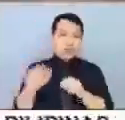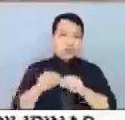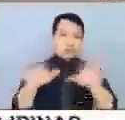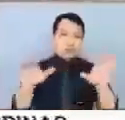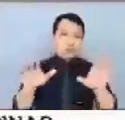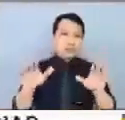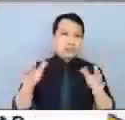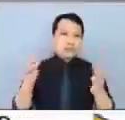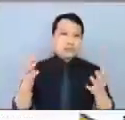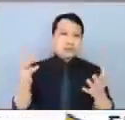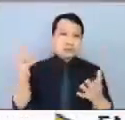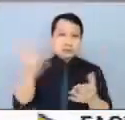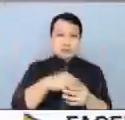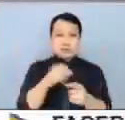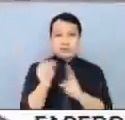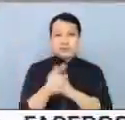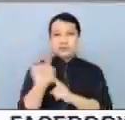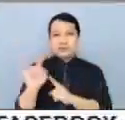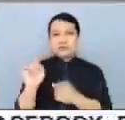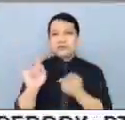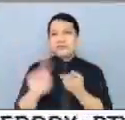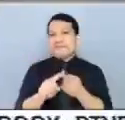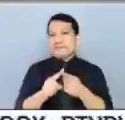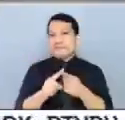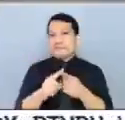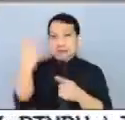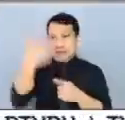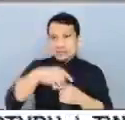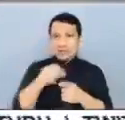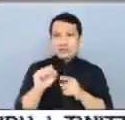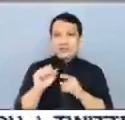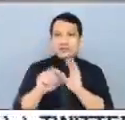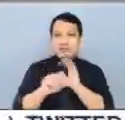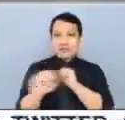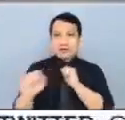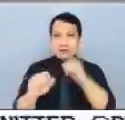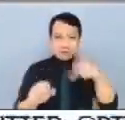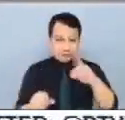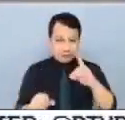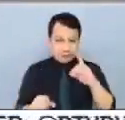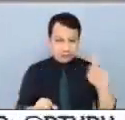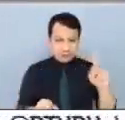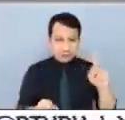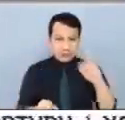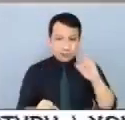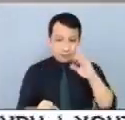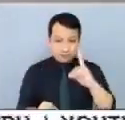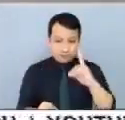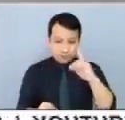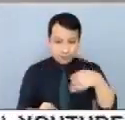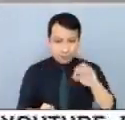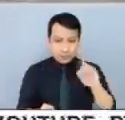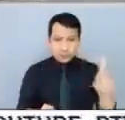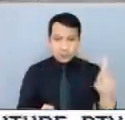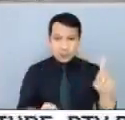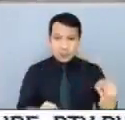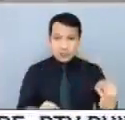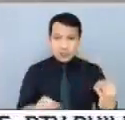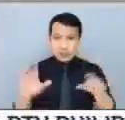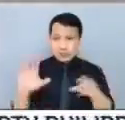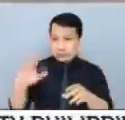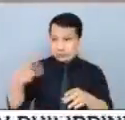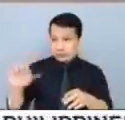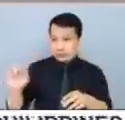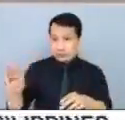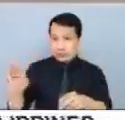ng social media at the traditional, di ba, na political rally, na may programa, yung mga ganun klase. I think